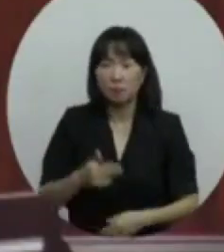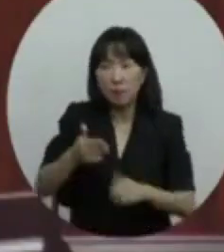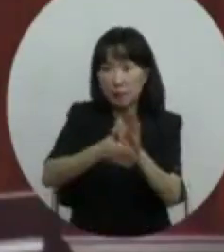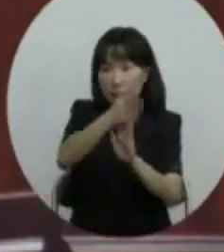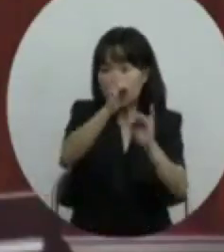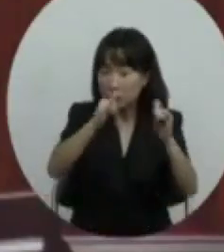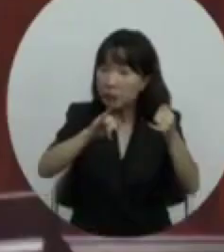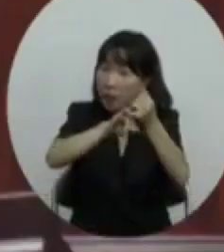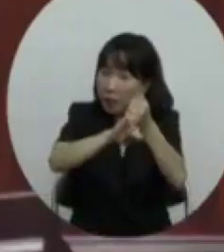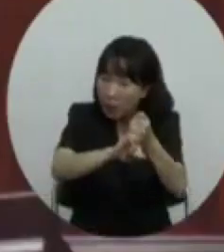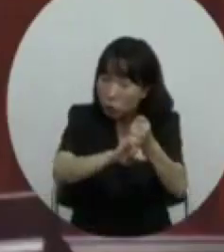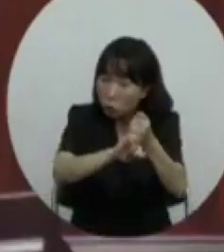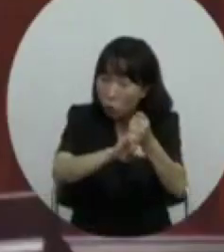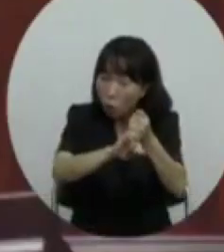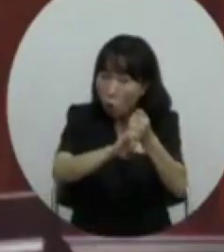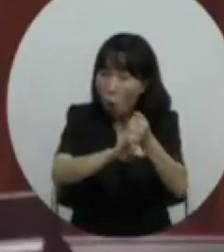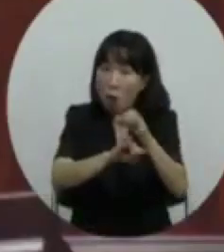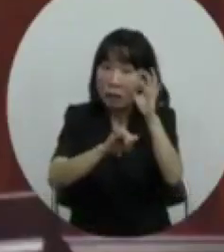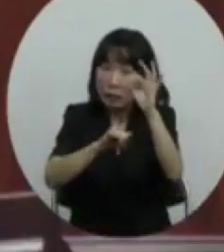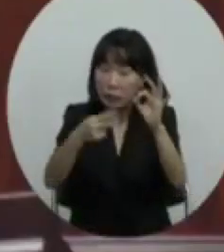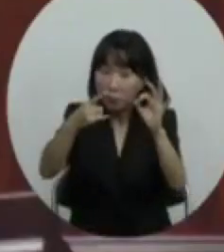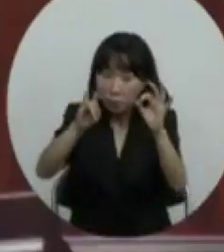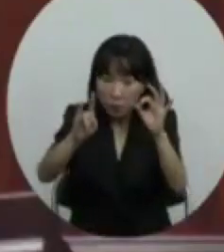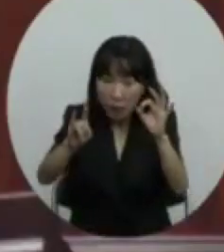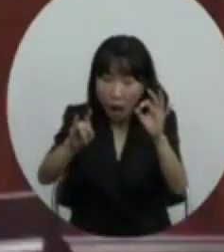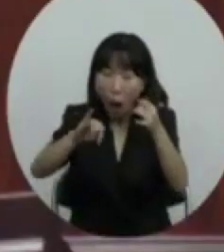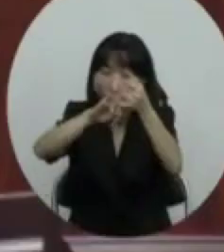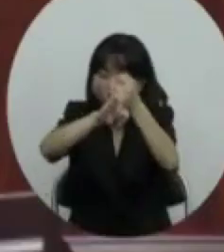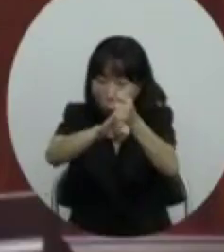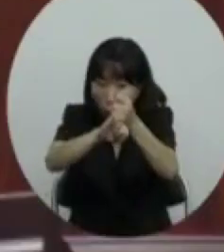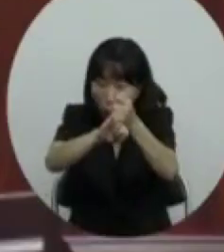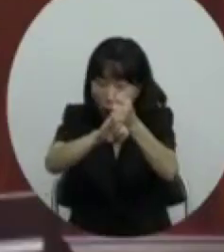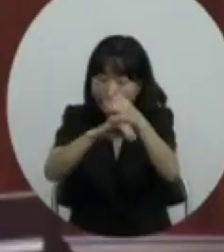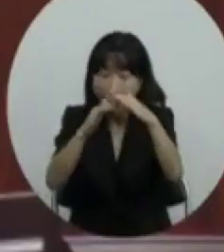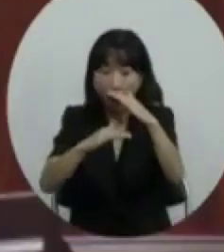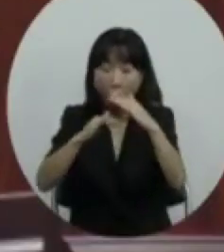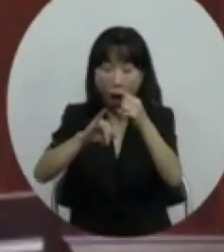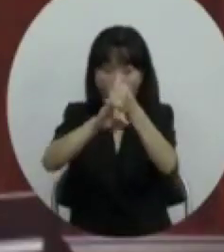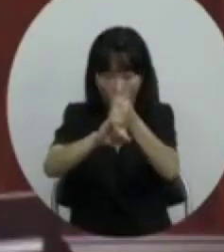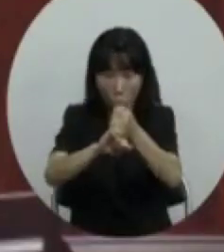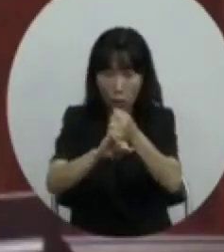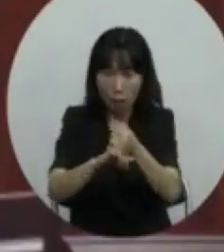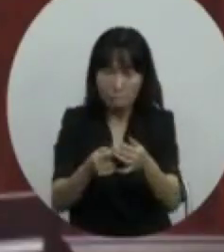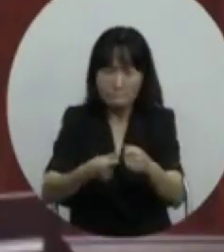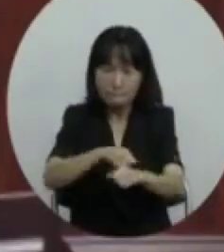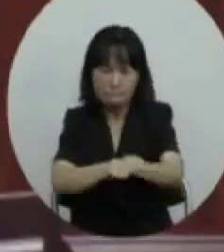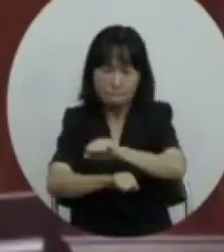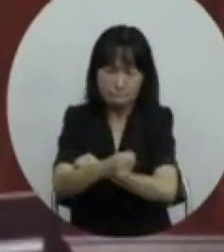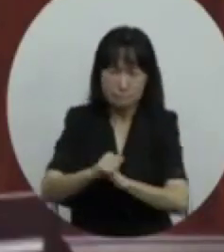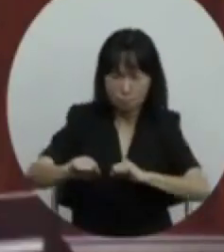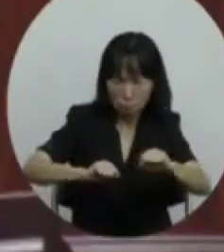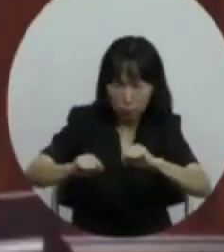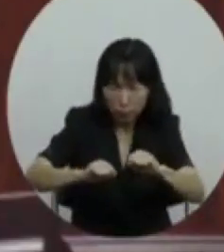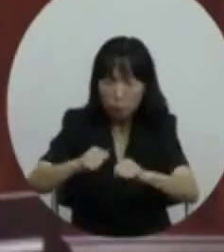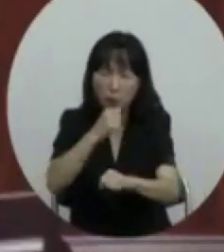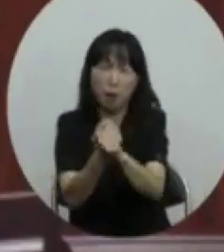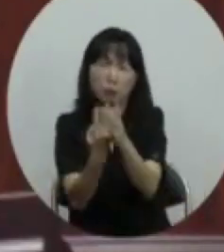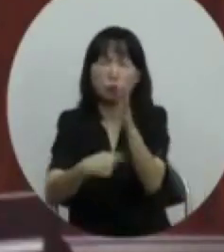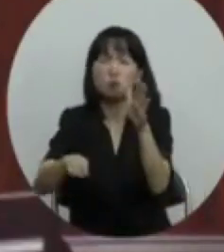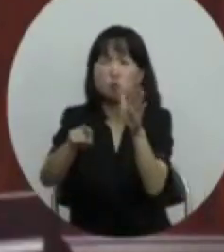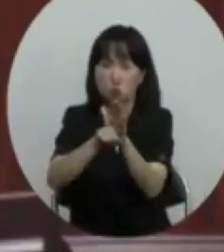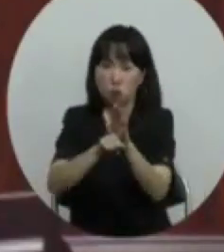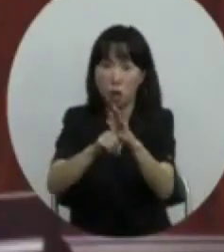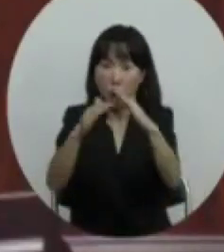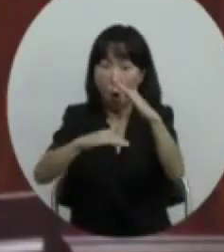시민들과 약속했던 10대 비전 84개 공약사업을 추진하기 위해 공직자들은